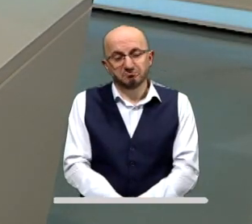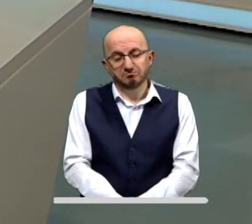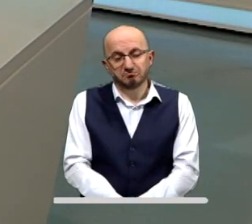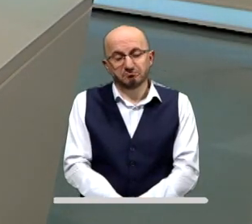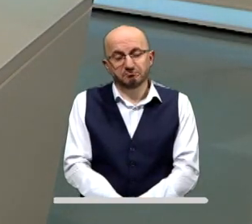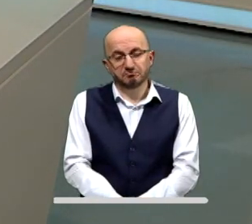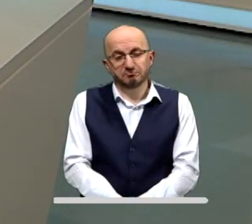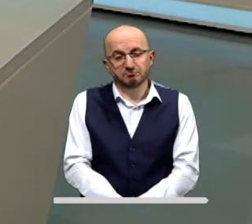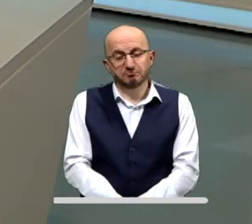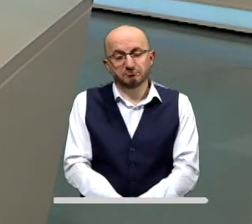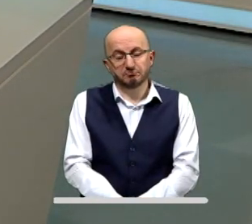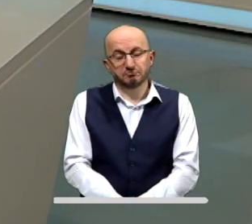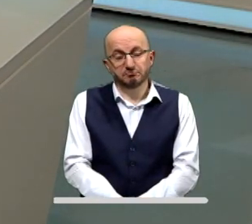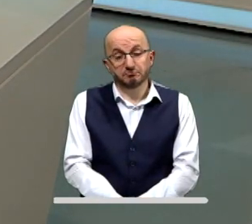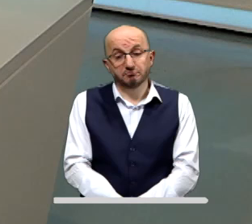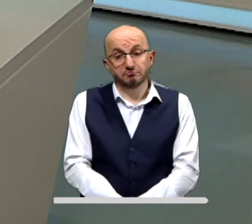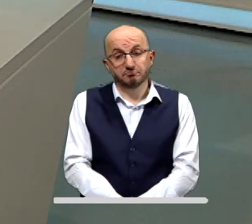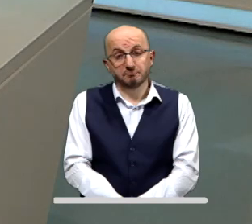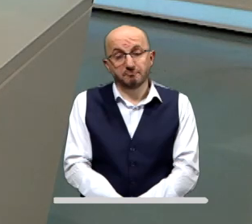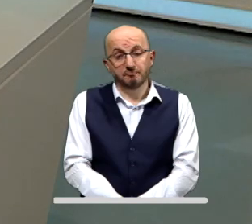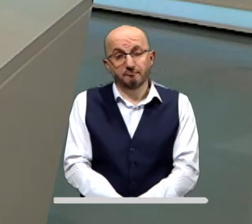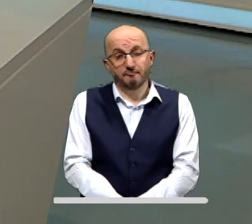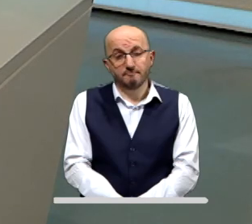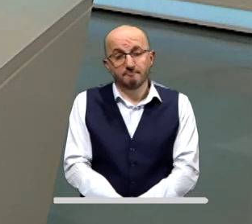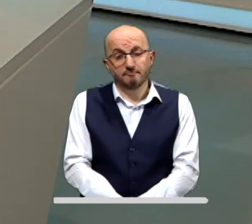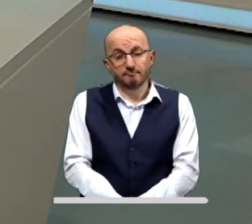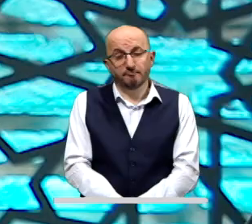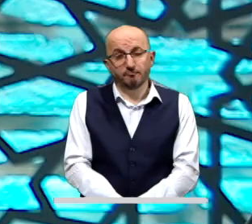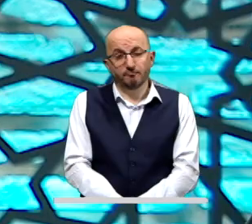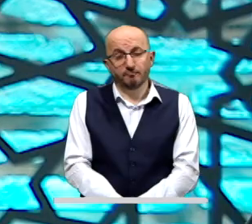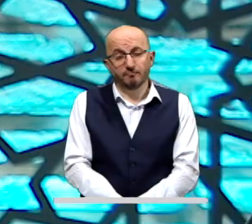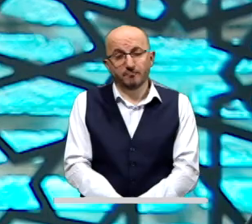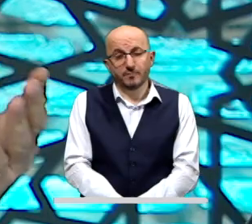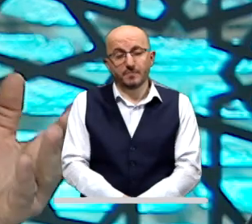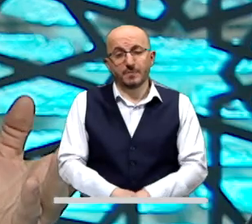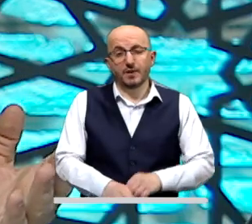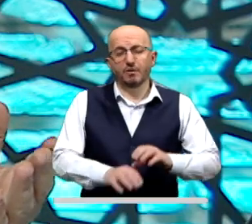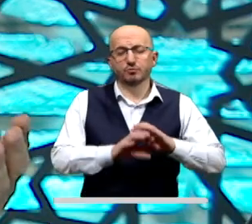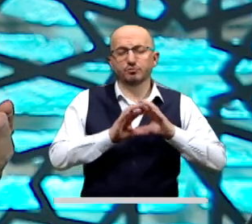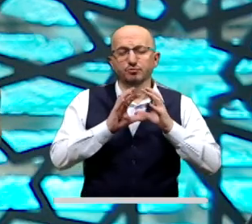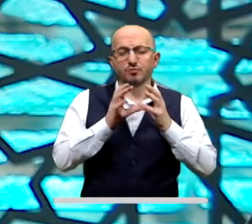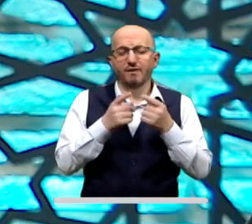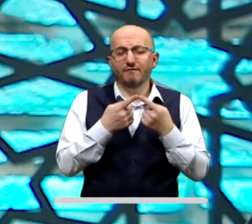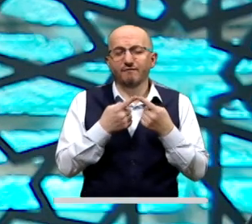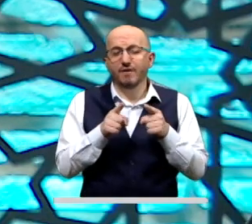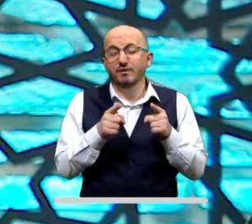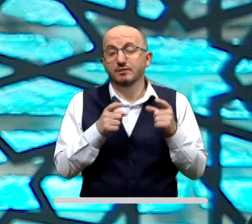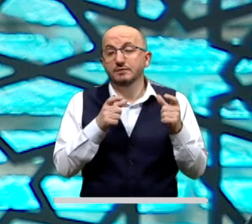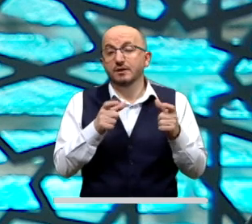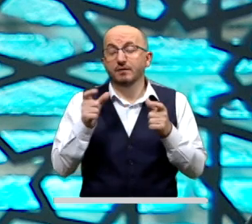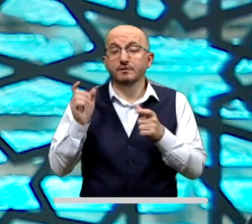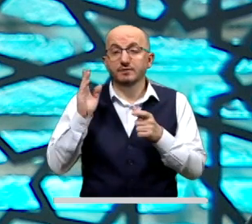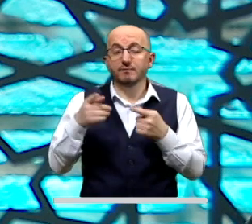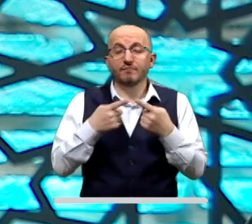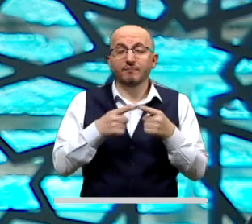hem de Ziya ağabeyim sorusu biraz daha böyle netlik kazanacak Bir tehlike var şimdi dünyanın farklı muhitlerine gidip farklı